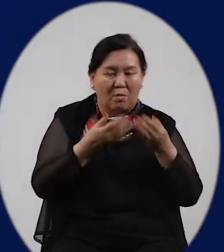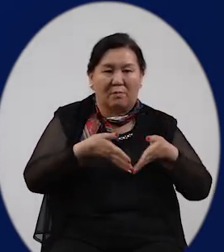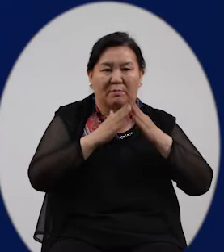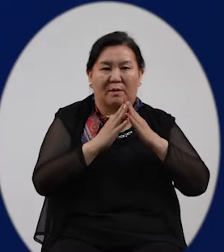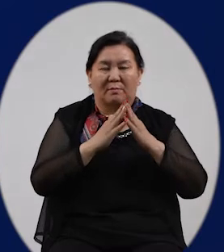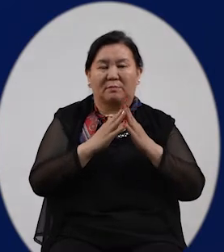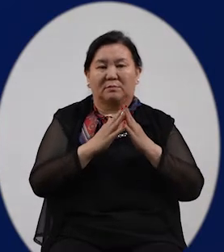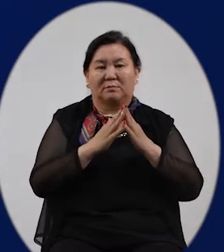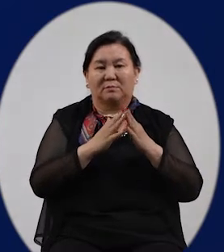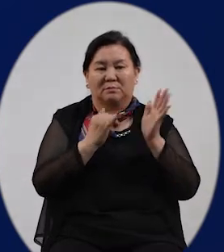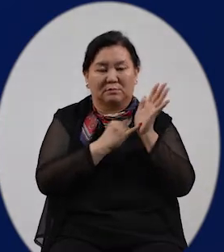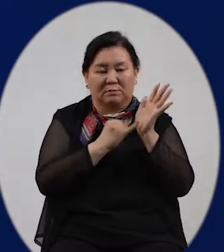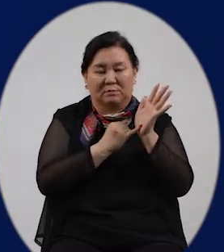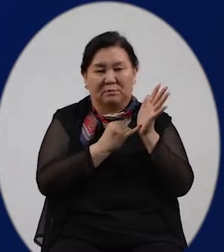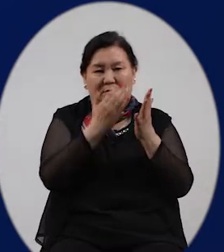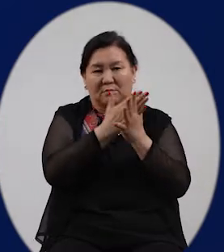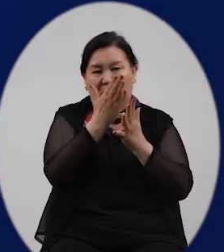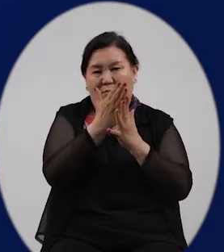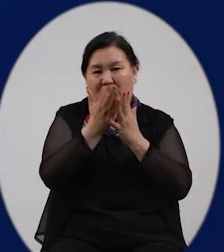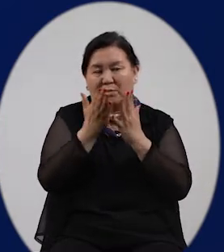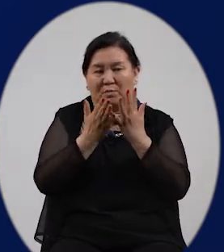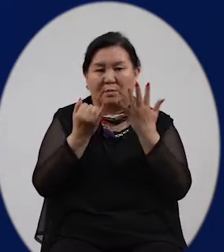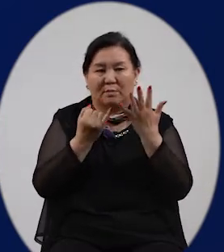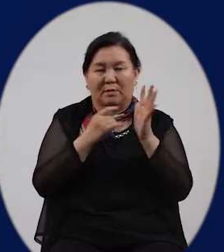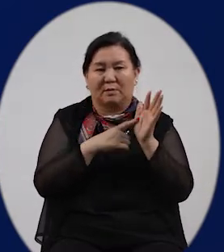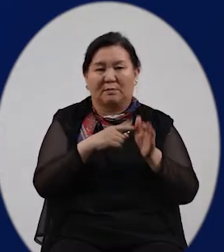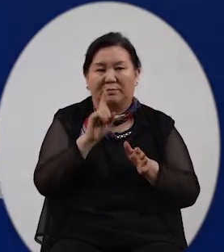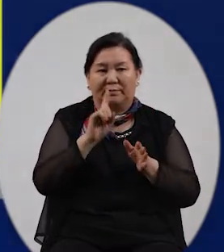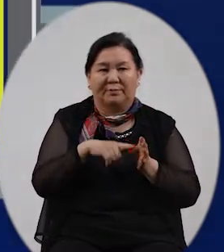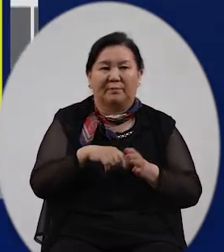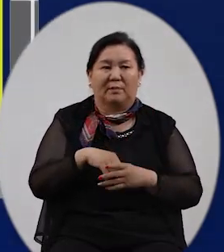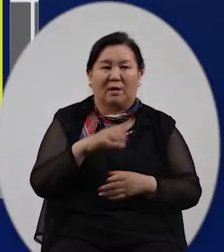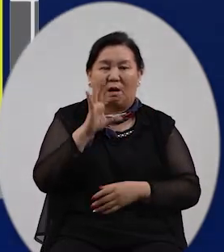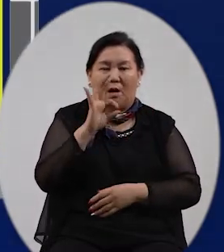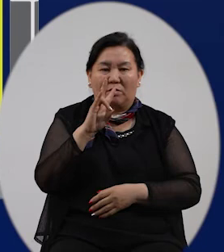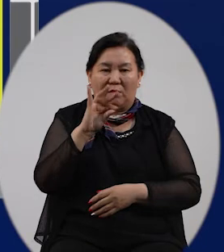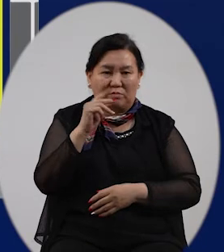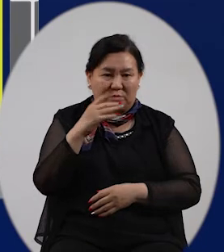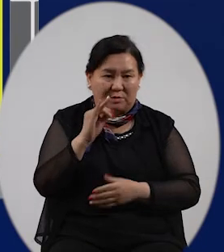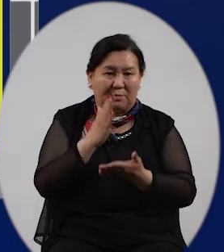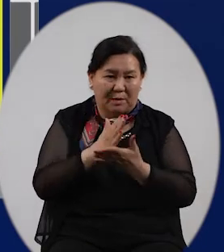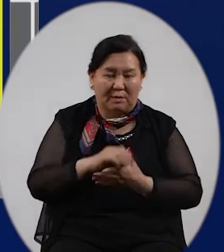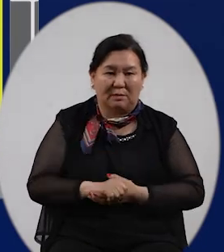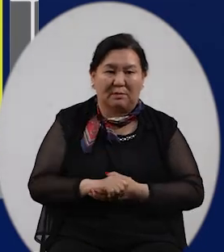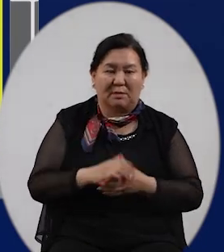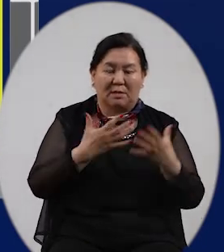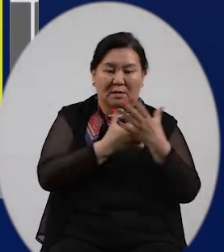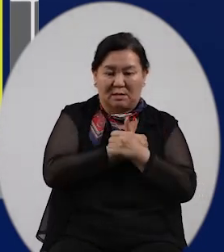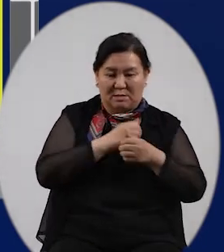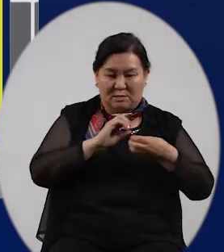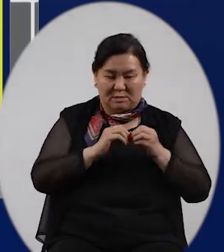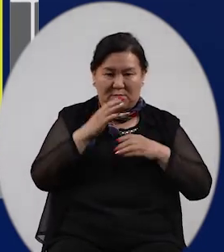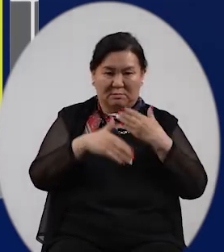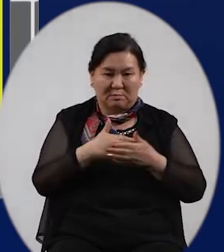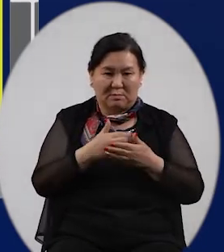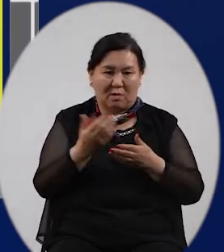зүйлсийг 6 үндсэн бүлэг болгон хуваасан байна. Үүнд оновчтой байх. Гэрээ хэлэлцээрийн явцад